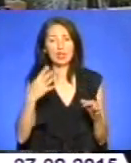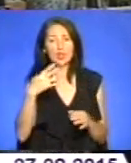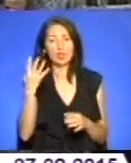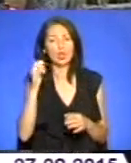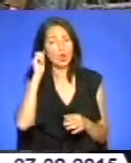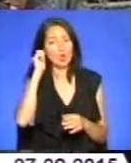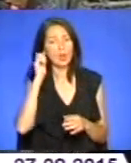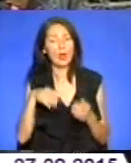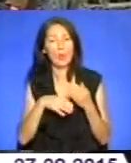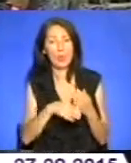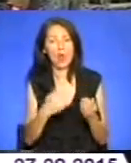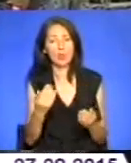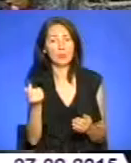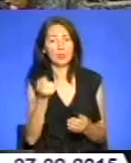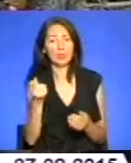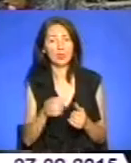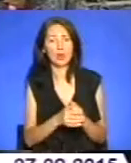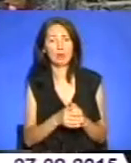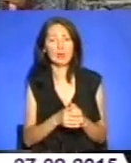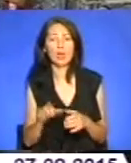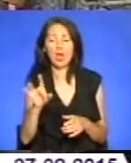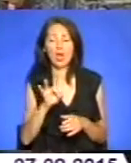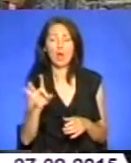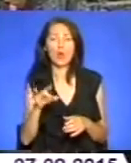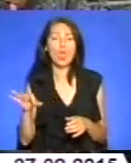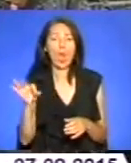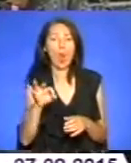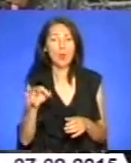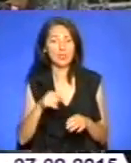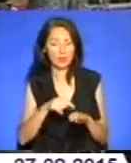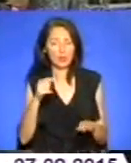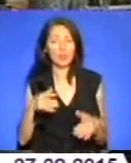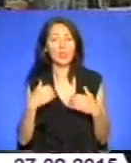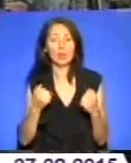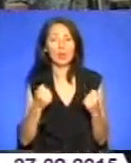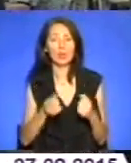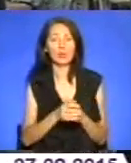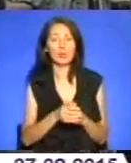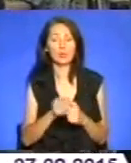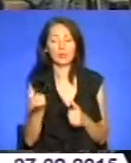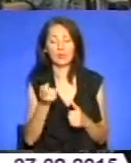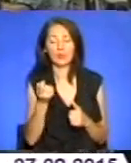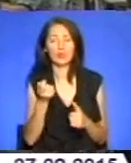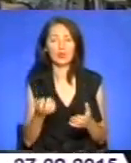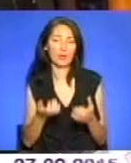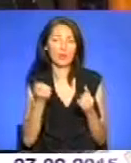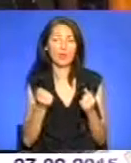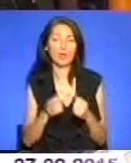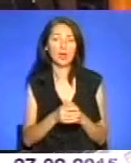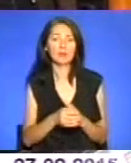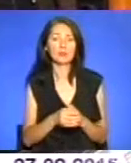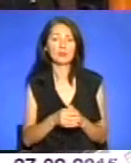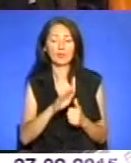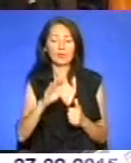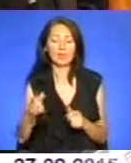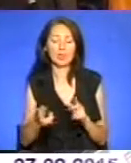Помагають вам трошки? В районі, від області? Відчуваєте підтримку? Трошки, так, відчуваємо.